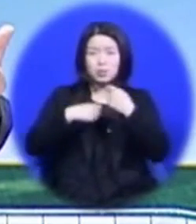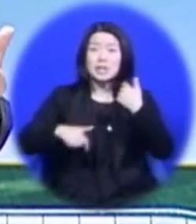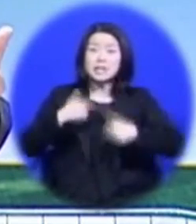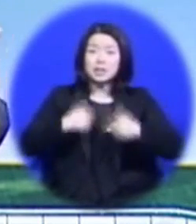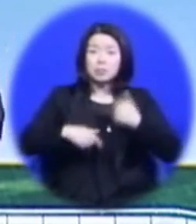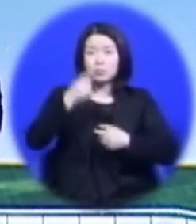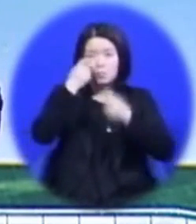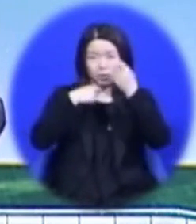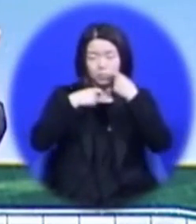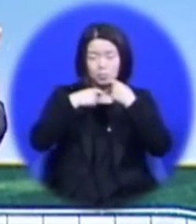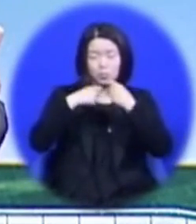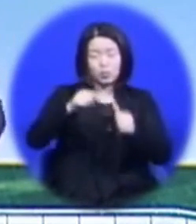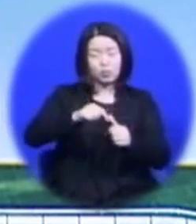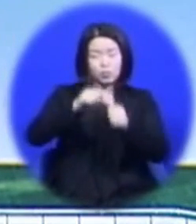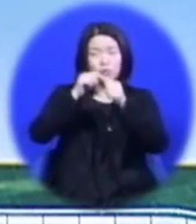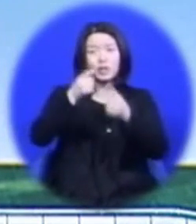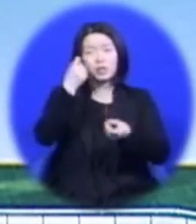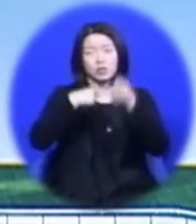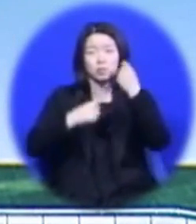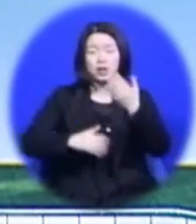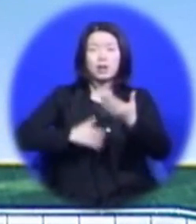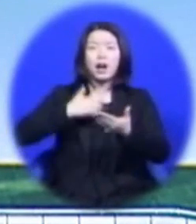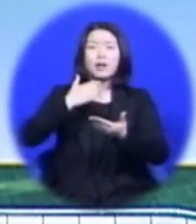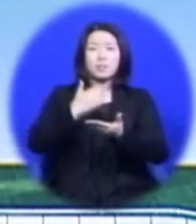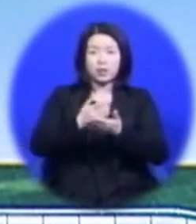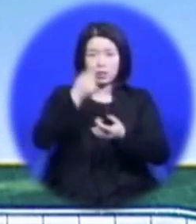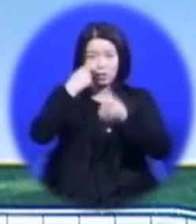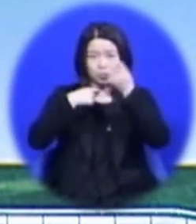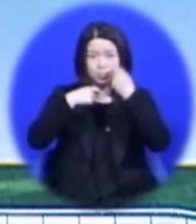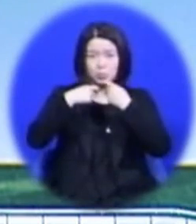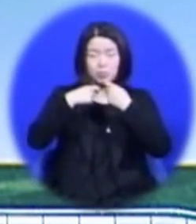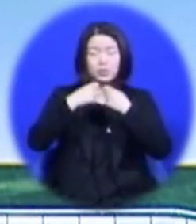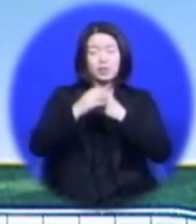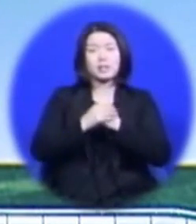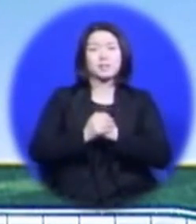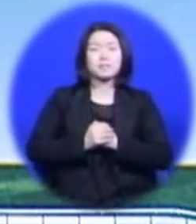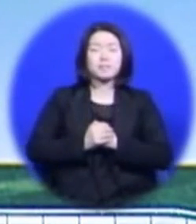눈물, 구원의 눈물, 감격의 눈물,